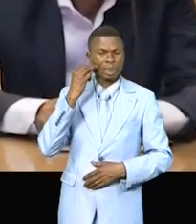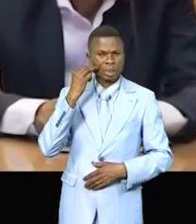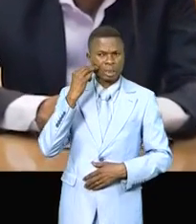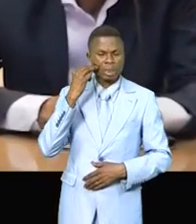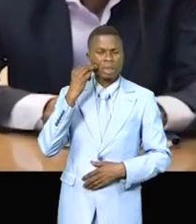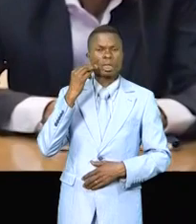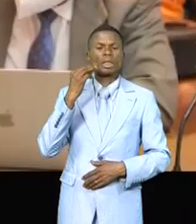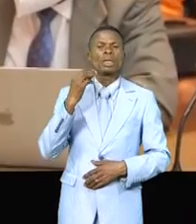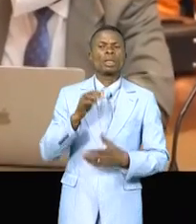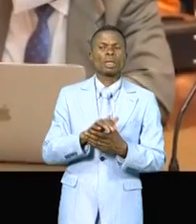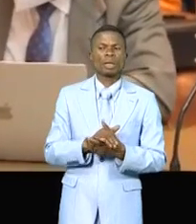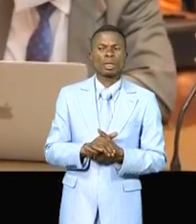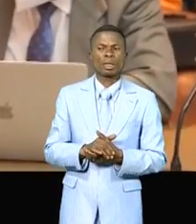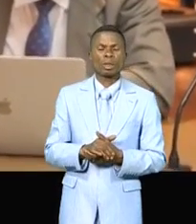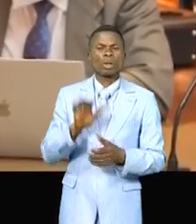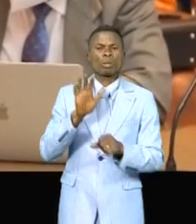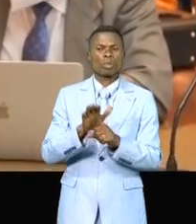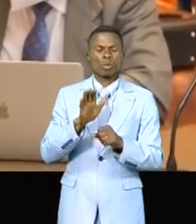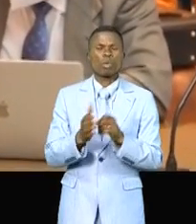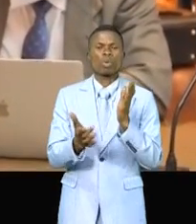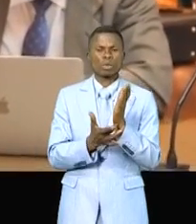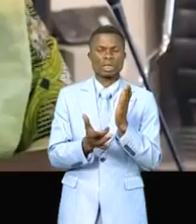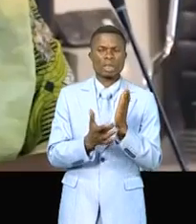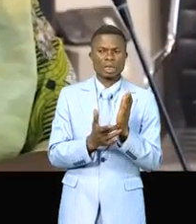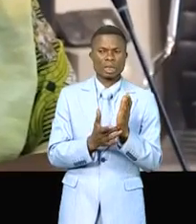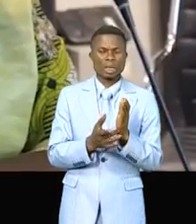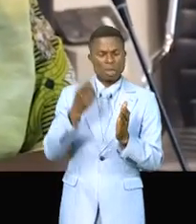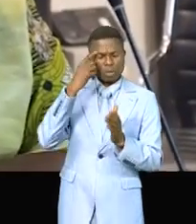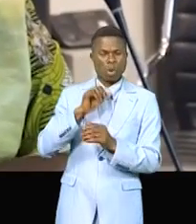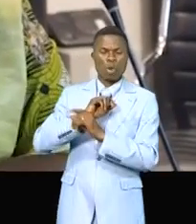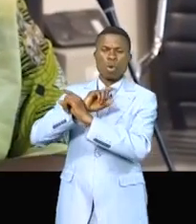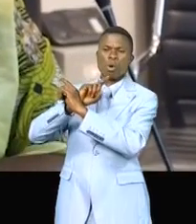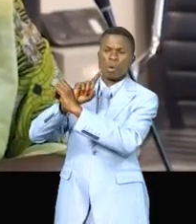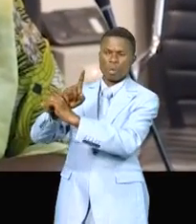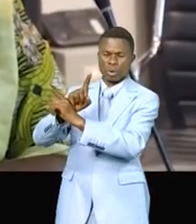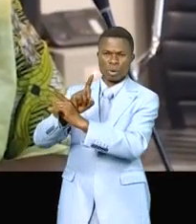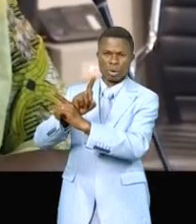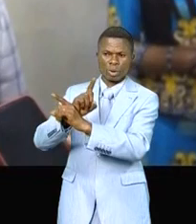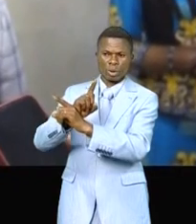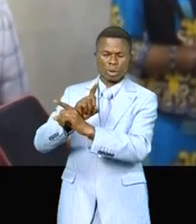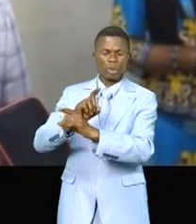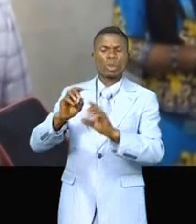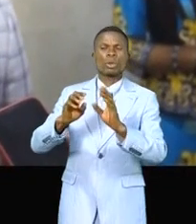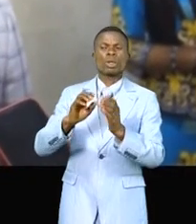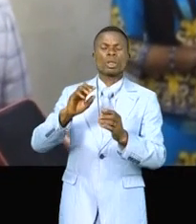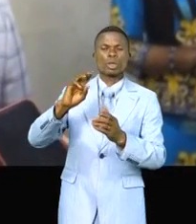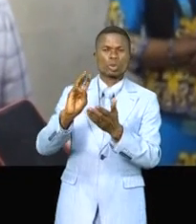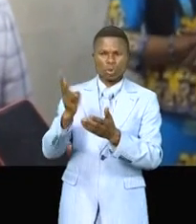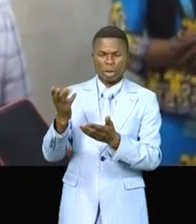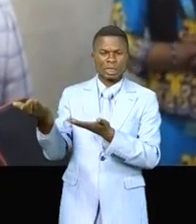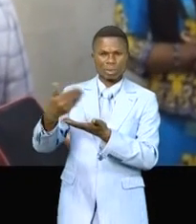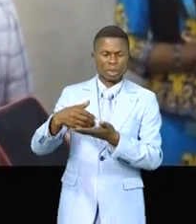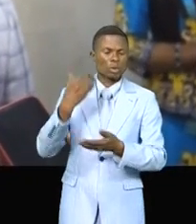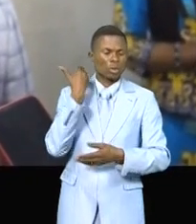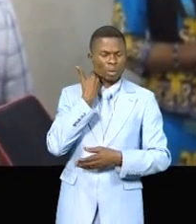les différentes stratégies pour prévenir une quelconque troisième vague.